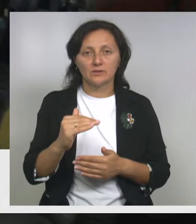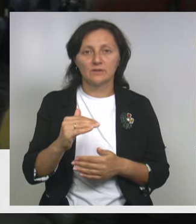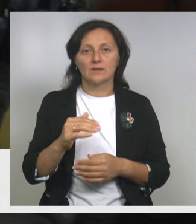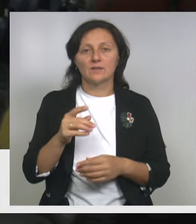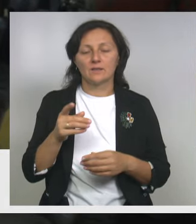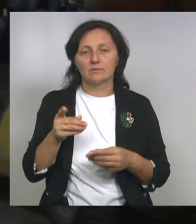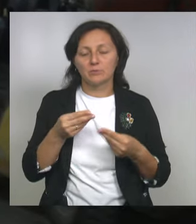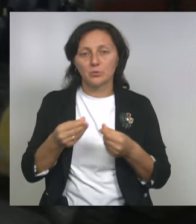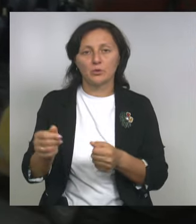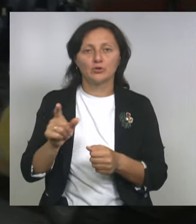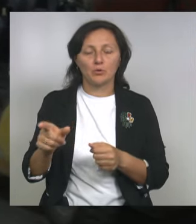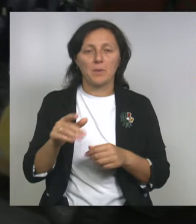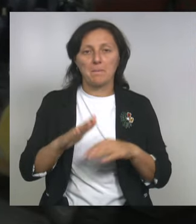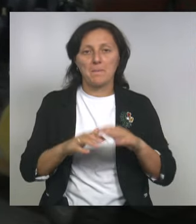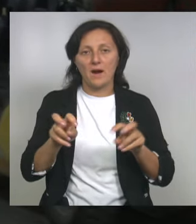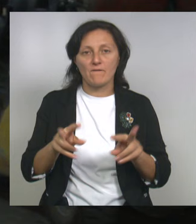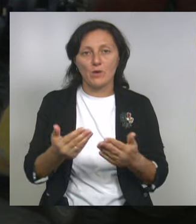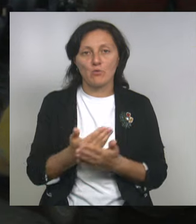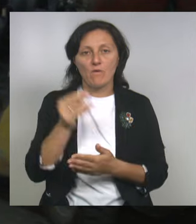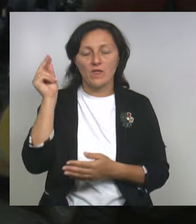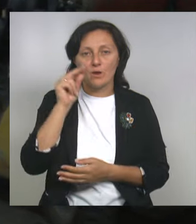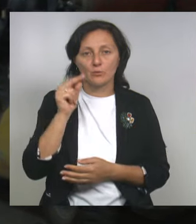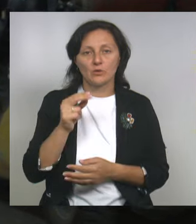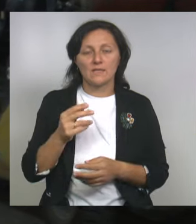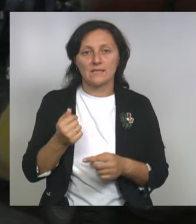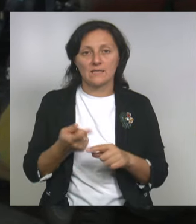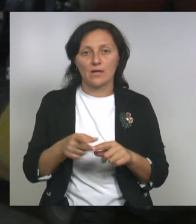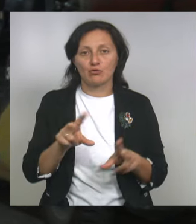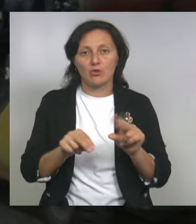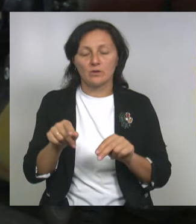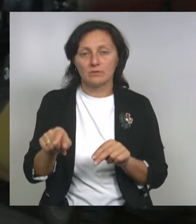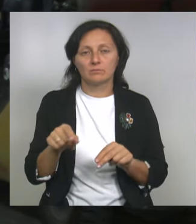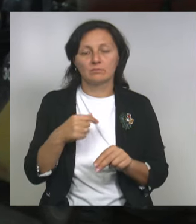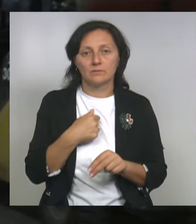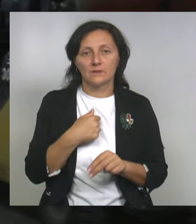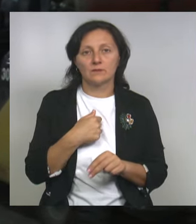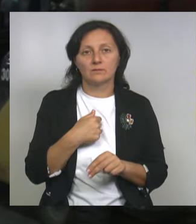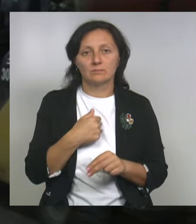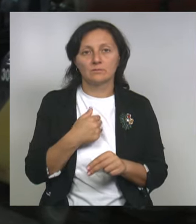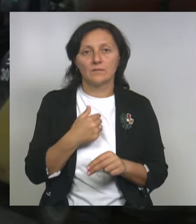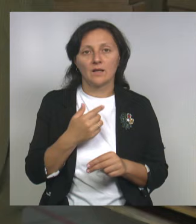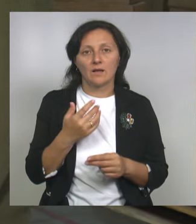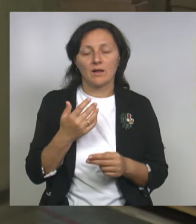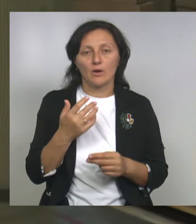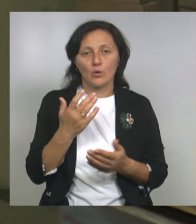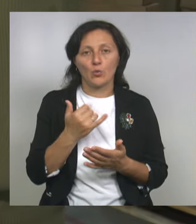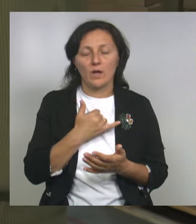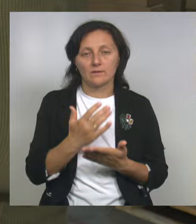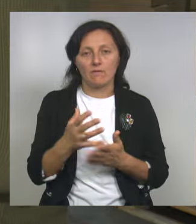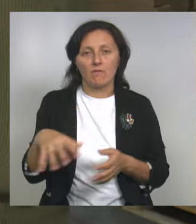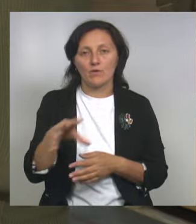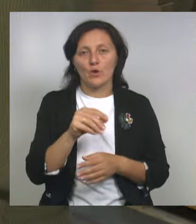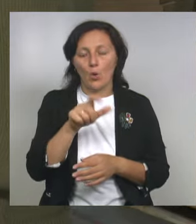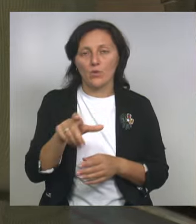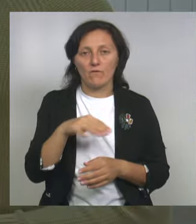счет освоения новой профессии. И за счет этого мы гасим пики недостатка персонала. Всего в